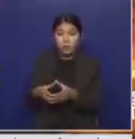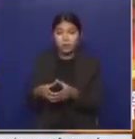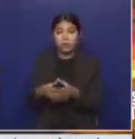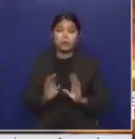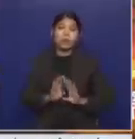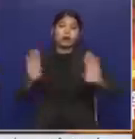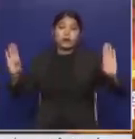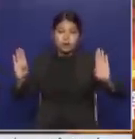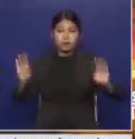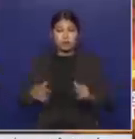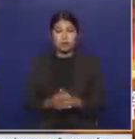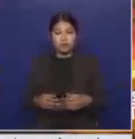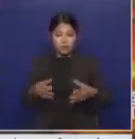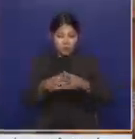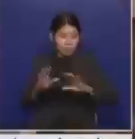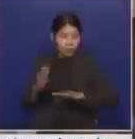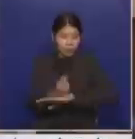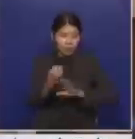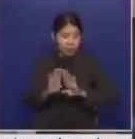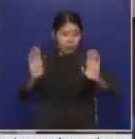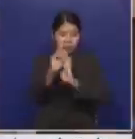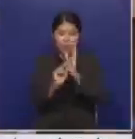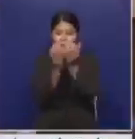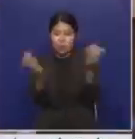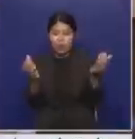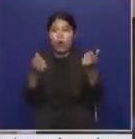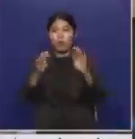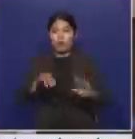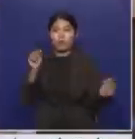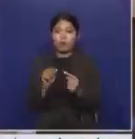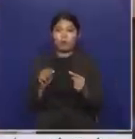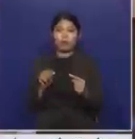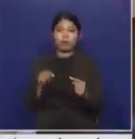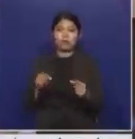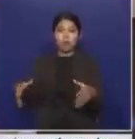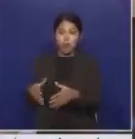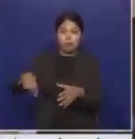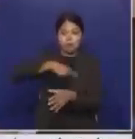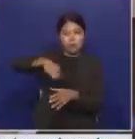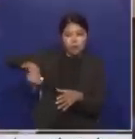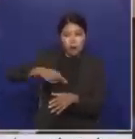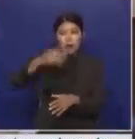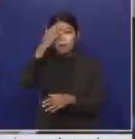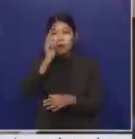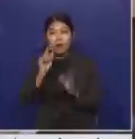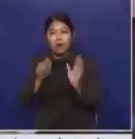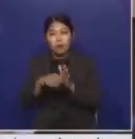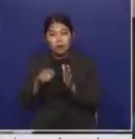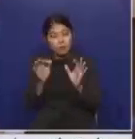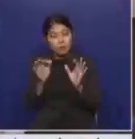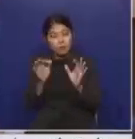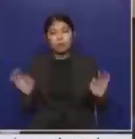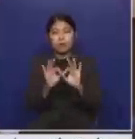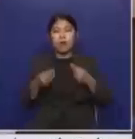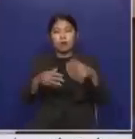เผยกับสื่อมวลชนตรงๆว่ารัฐธรรมนูญนี้ออกแบบมาเพื่อพวกเราเสียมากกว่าเท่านี้คือเหตุสำคัญครับที่